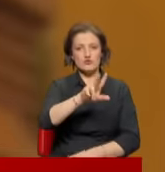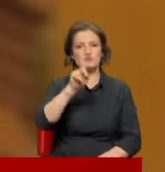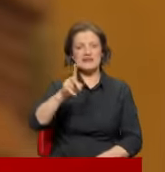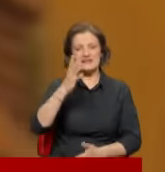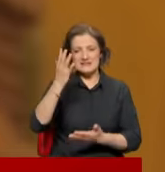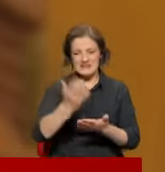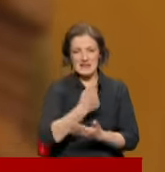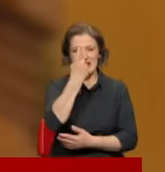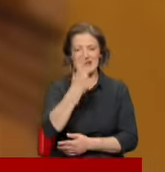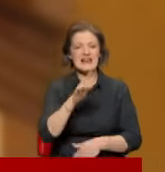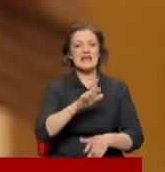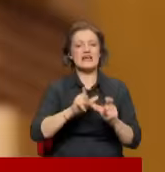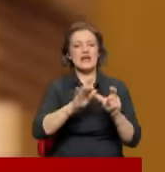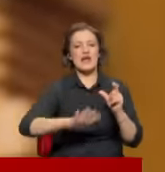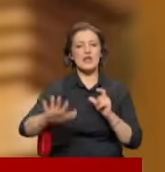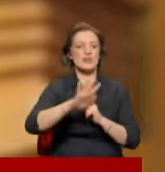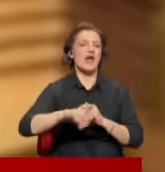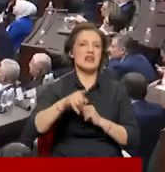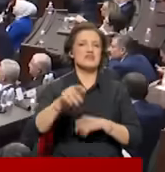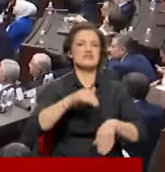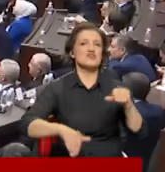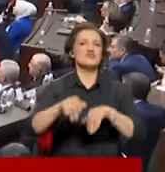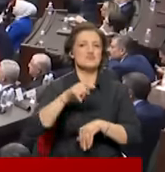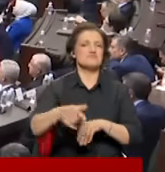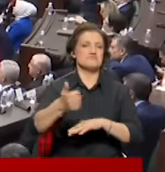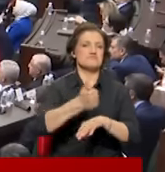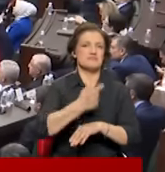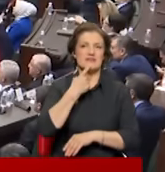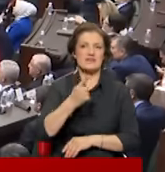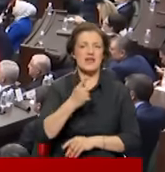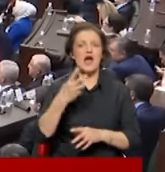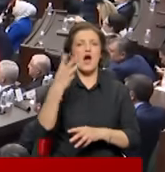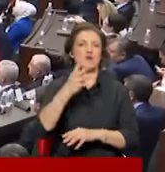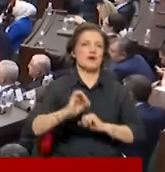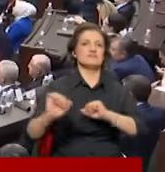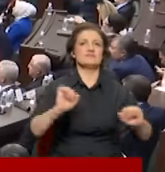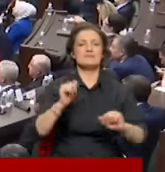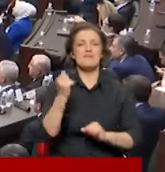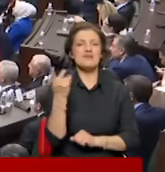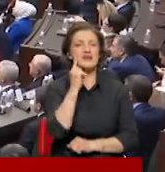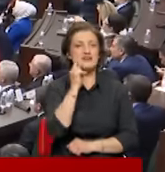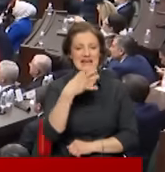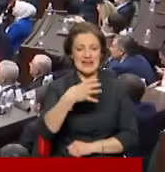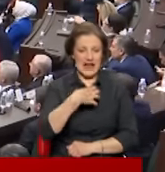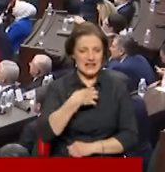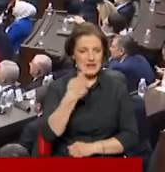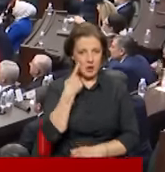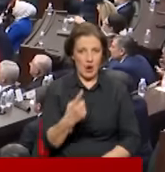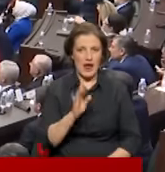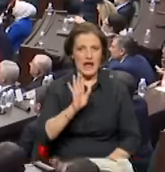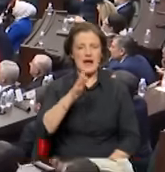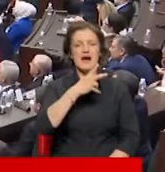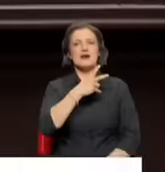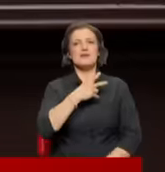zaferi ilk genel seçimde iktidarın da işareti derken Cumhurbaşkanı Erdoğan tepki gösterdi. Birileri kendilerince